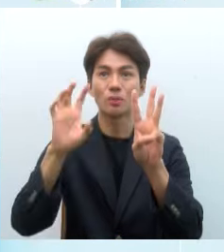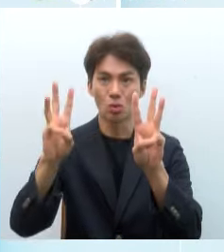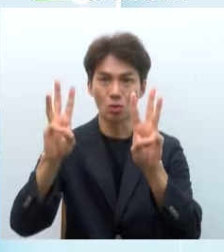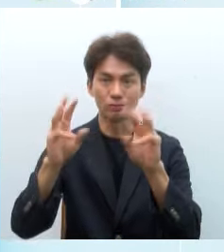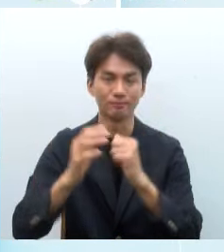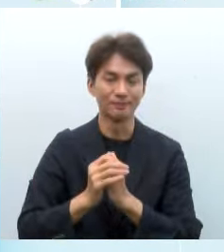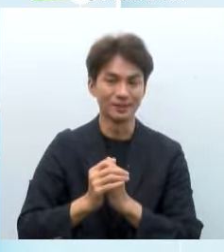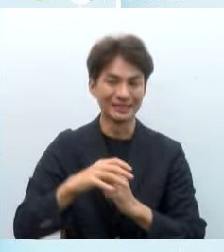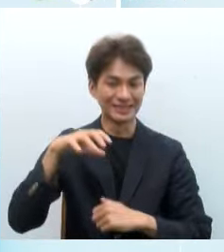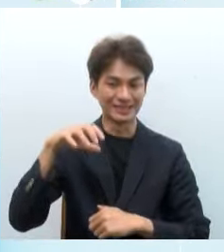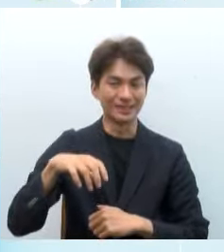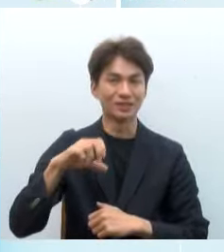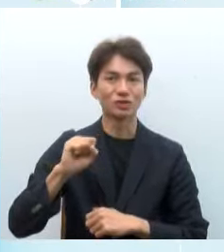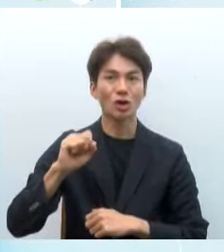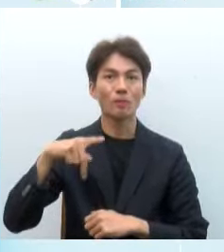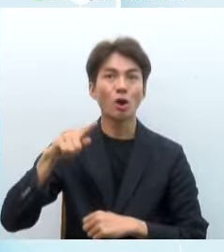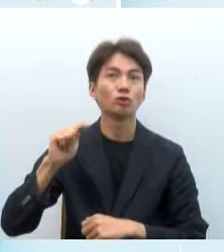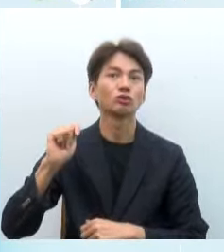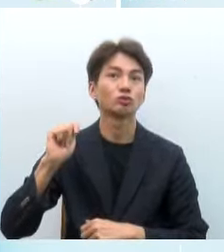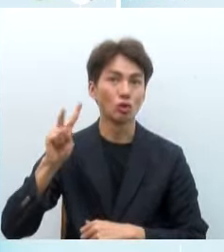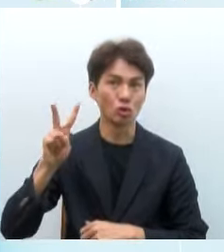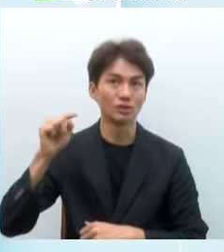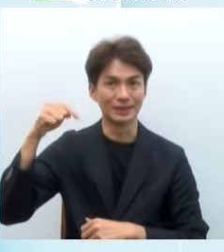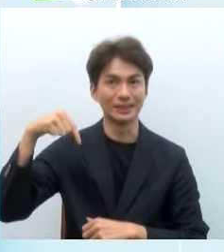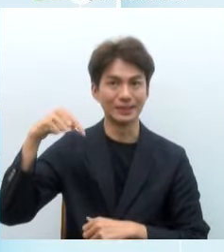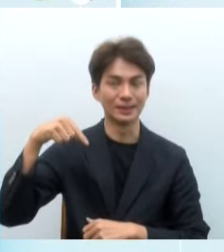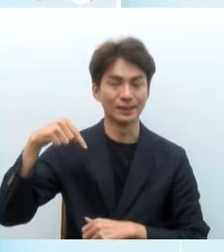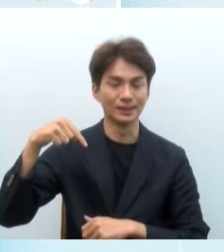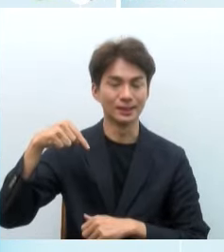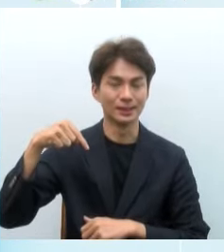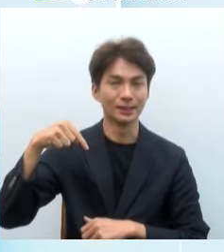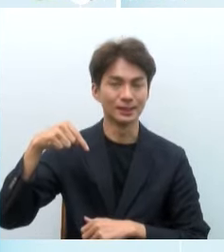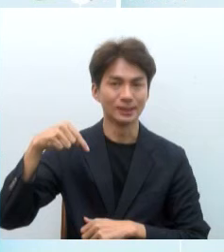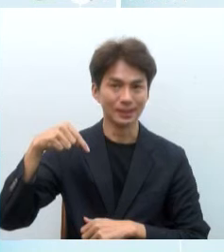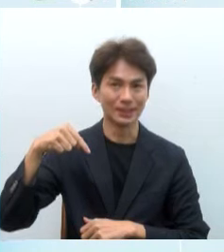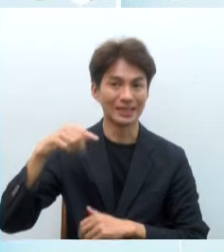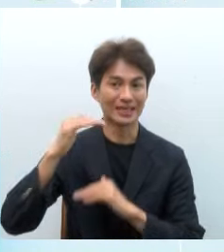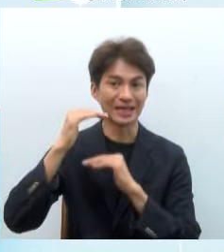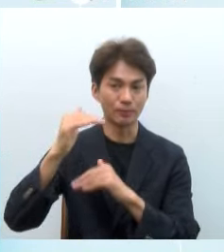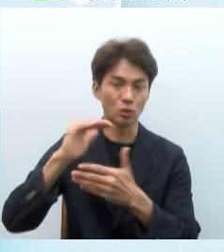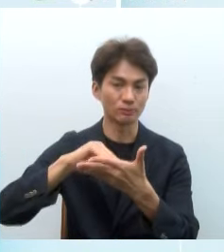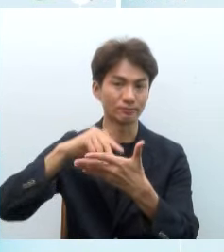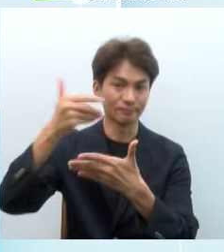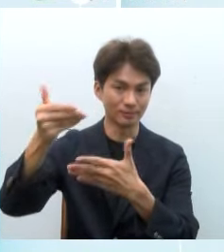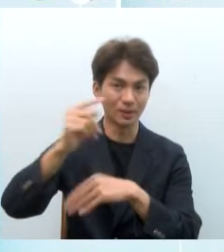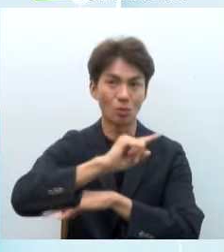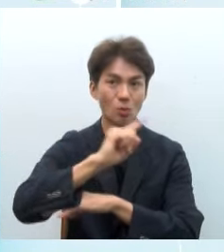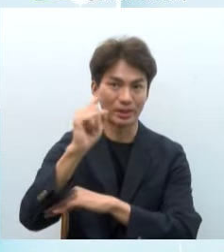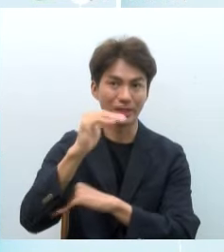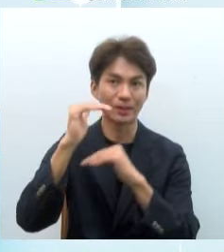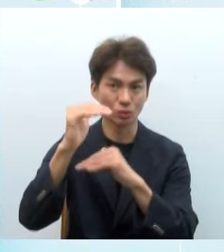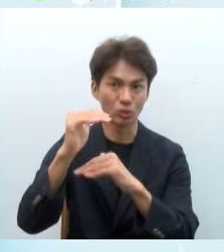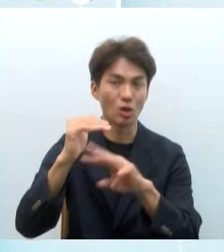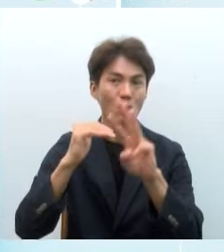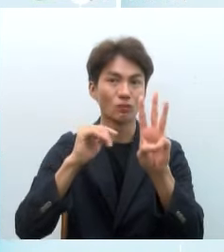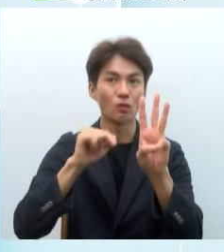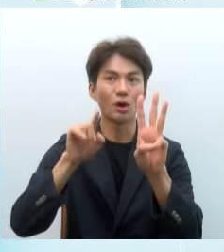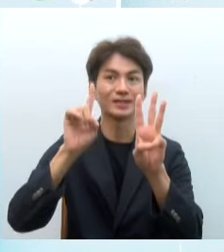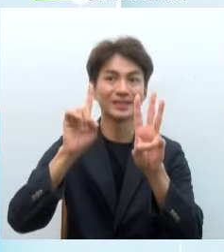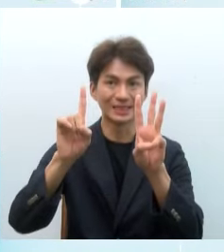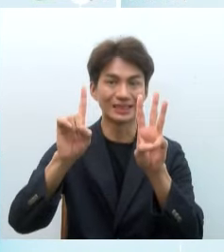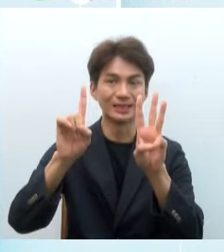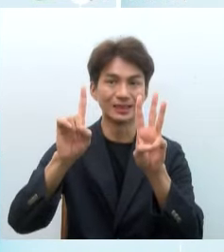ท.เนี่ยก็ได้กำหนดไปทินไว้ในว.1นะครับในว.1ซึ่งกกส.กำหน